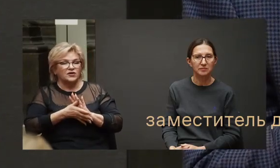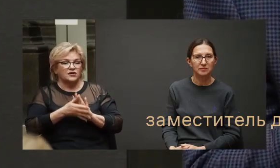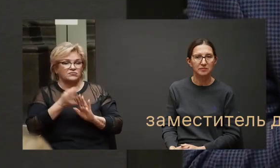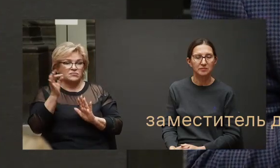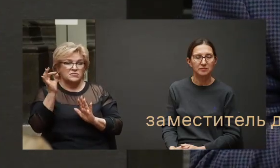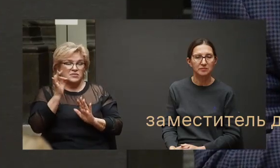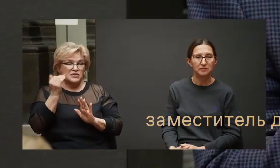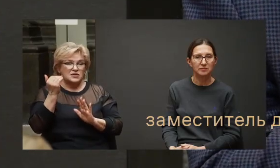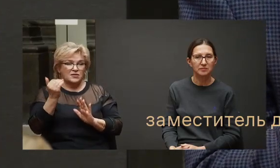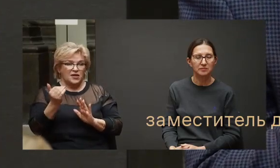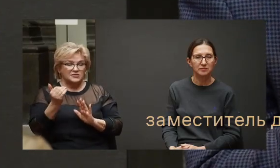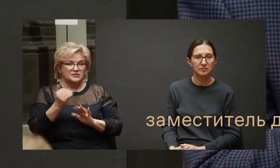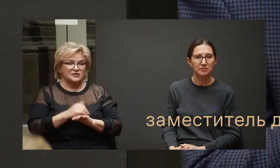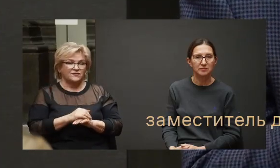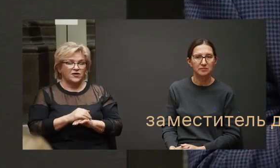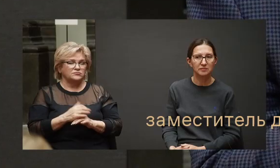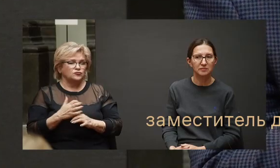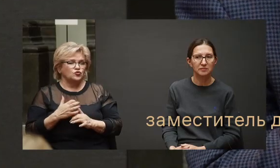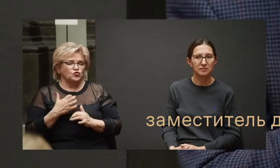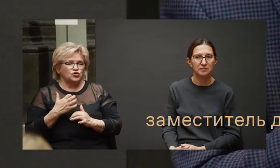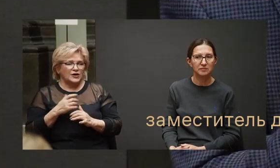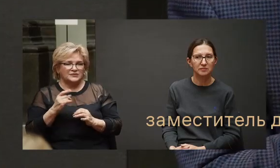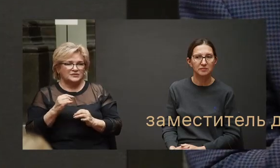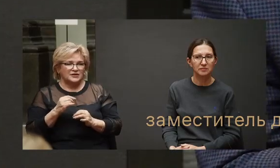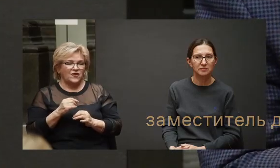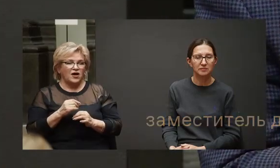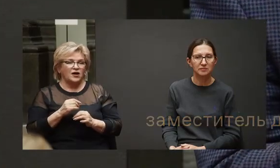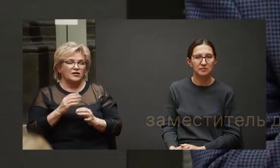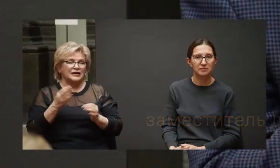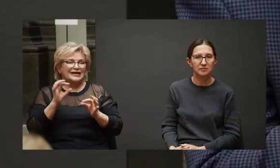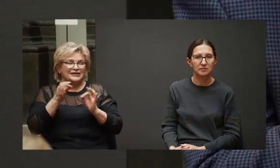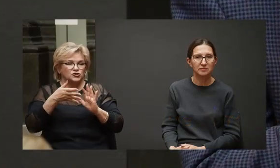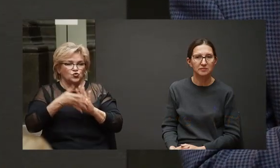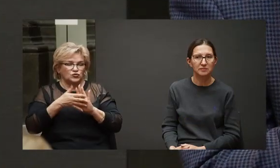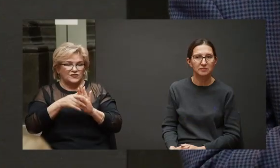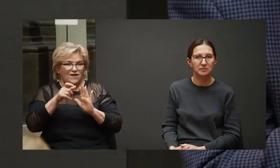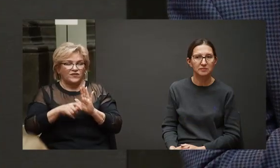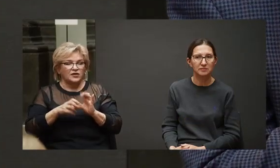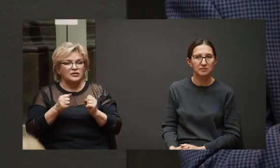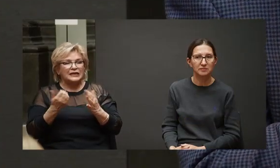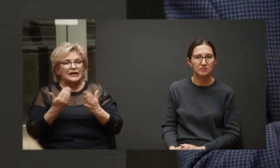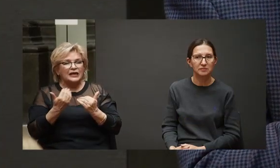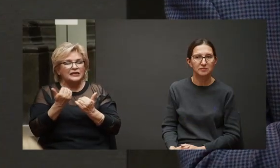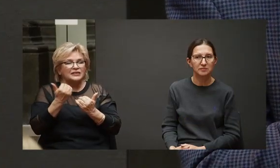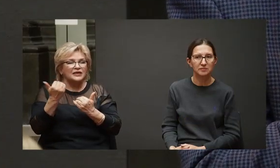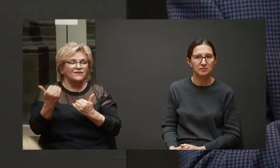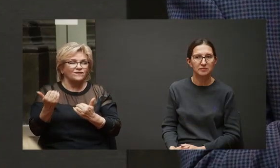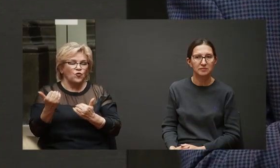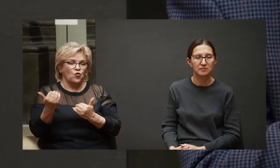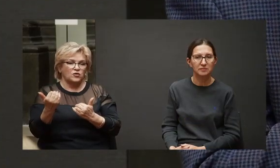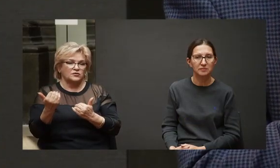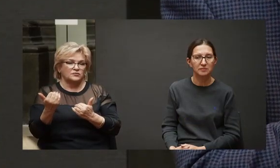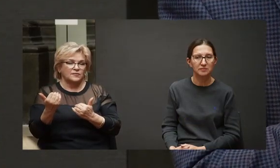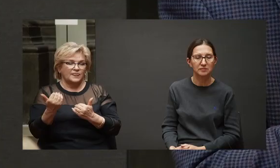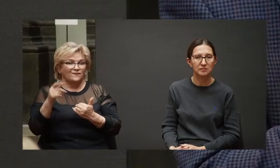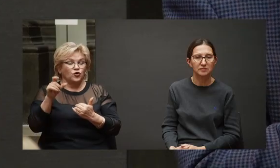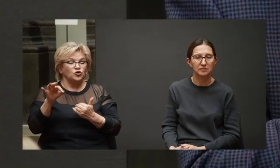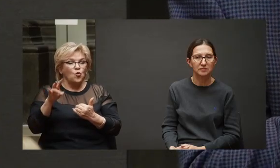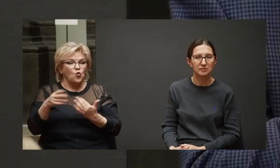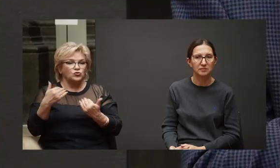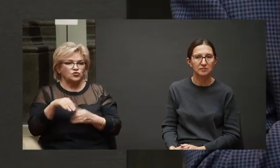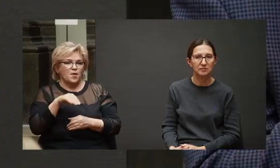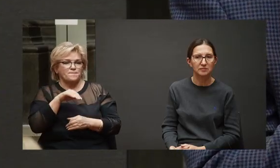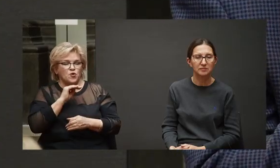немецком великом и ужасном искусствоведе Абби Варбурге и каких-то его, вот он уж